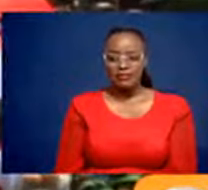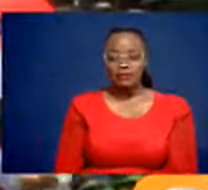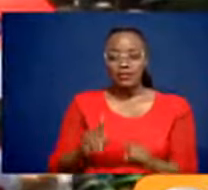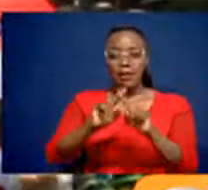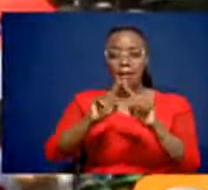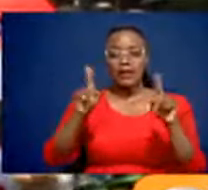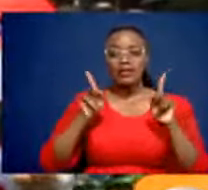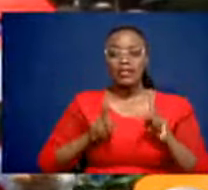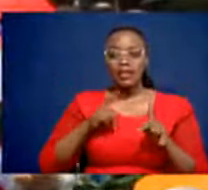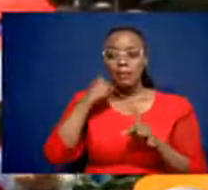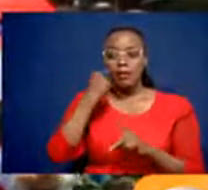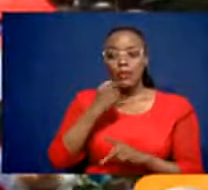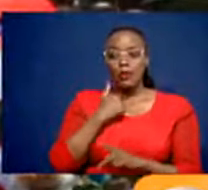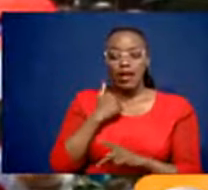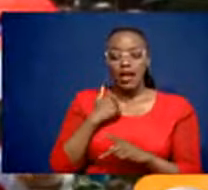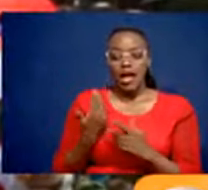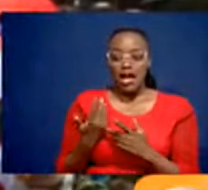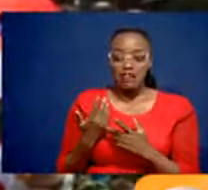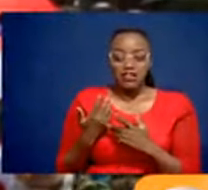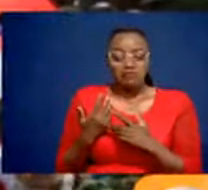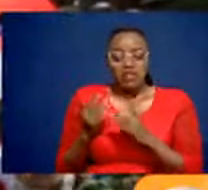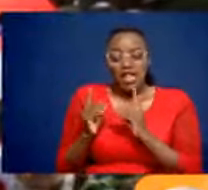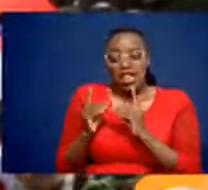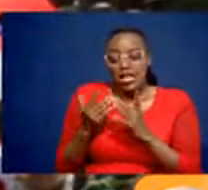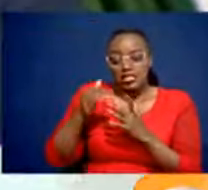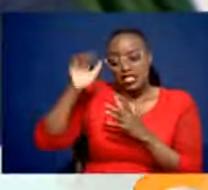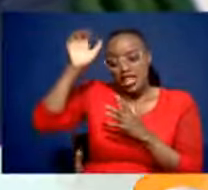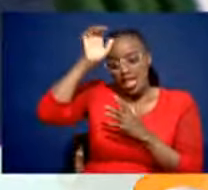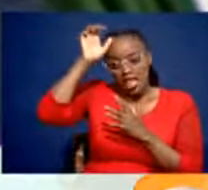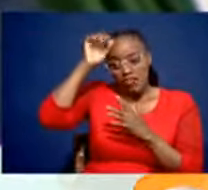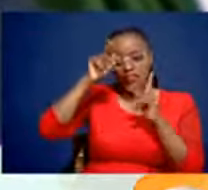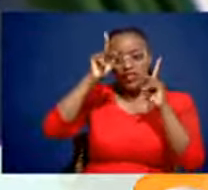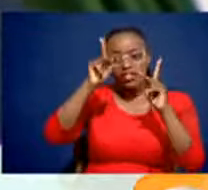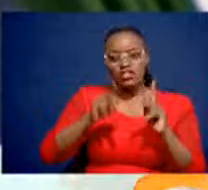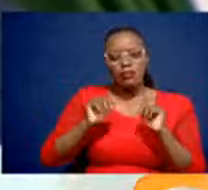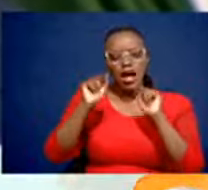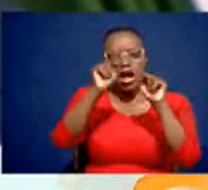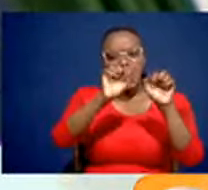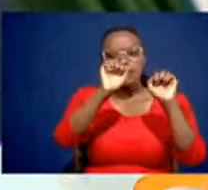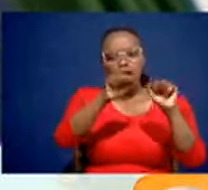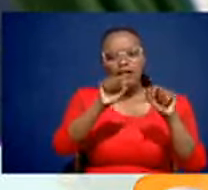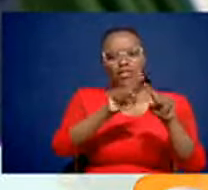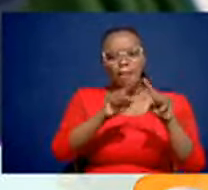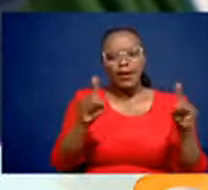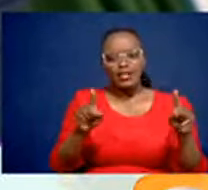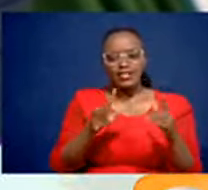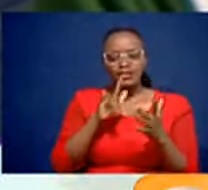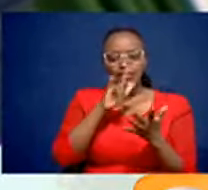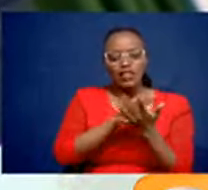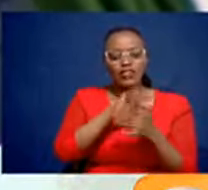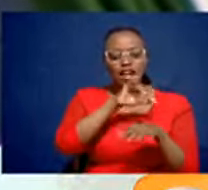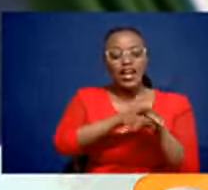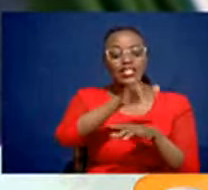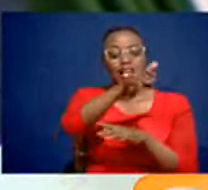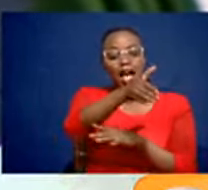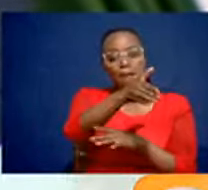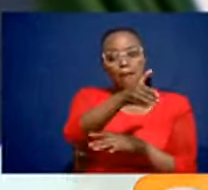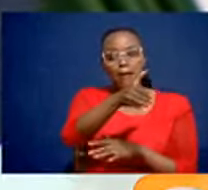Lakini wale mko na date kule Eldoret ama kule Kisumu mnaweza kuja, lakini ndege mtapata hapa.